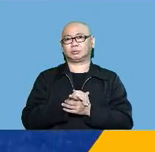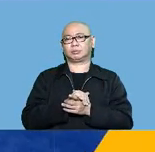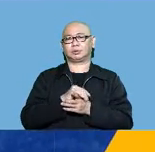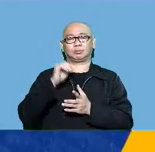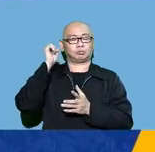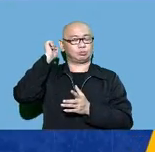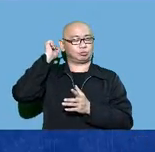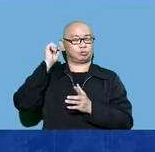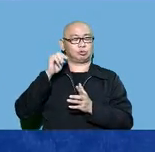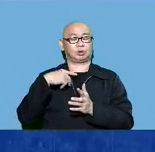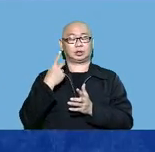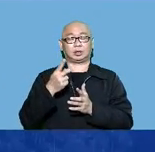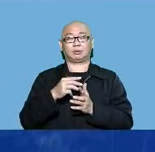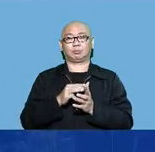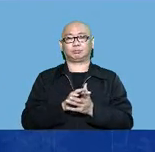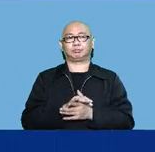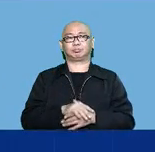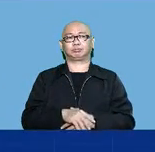Ibu.